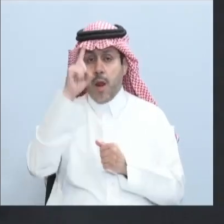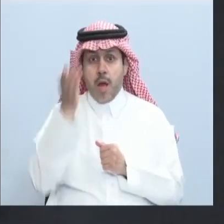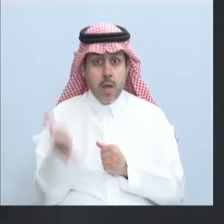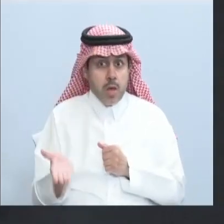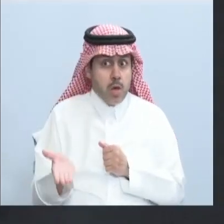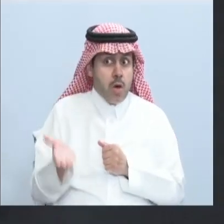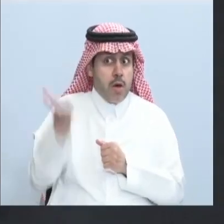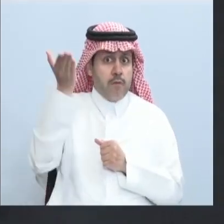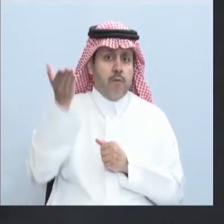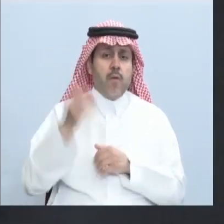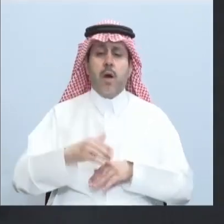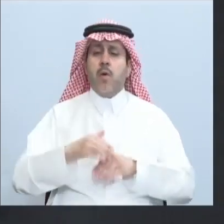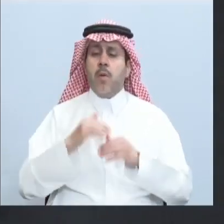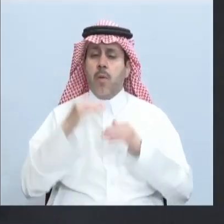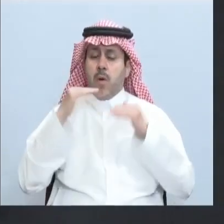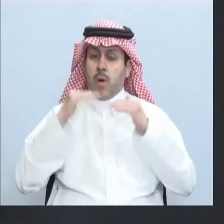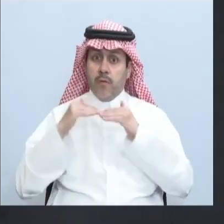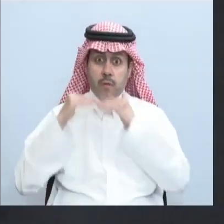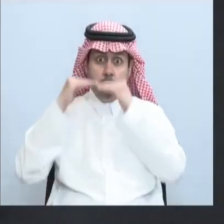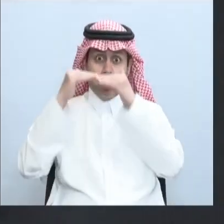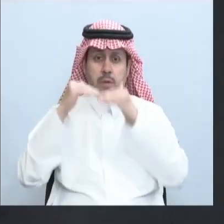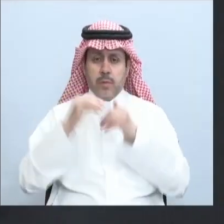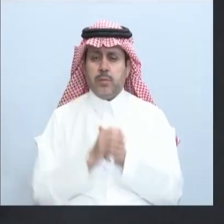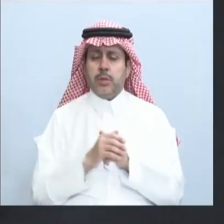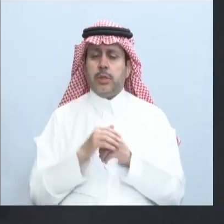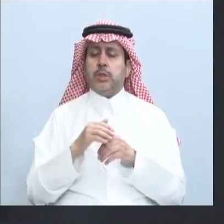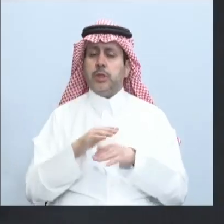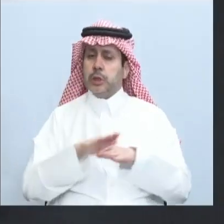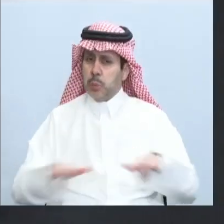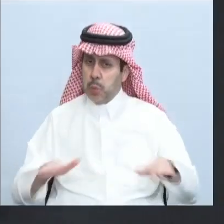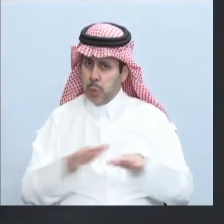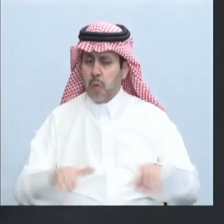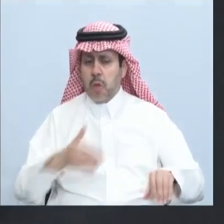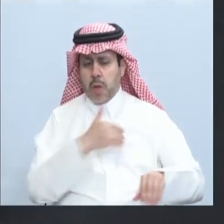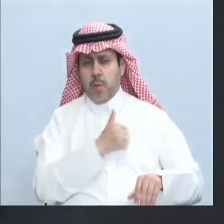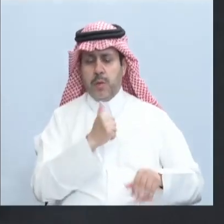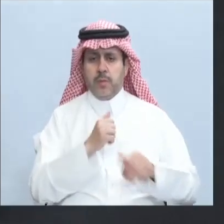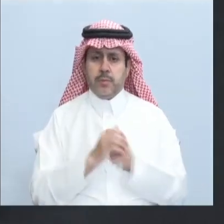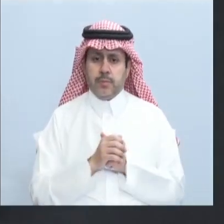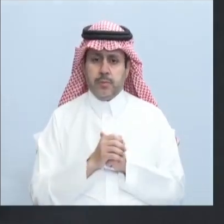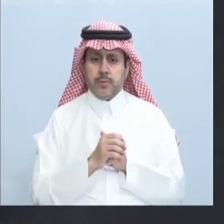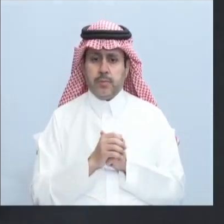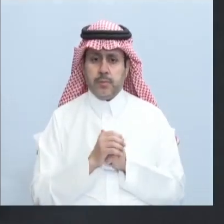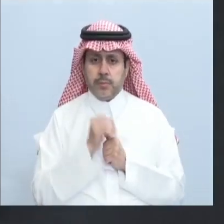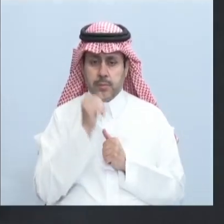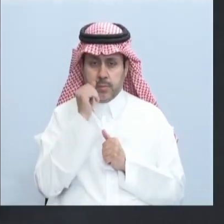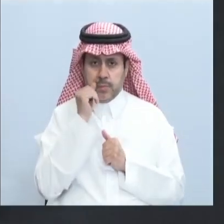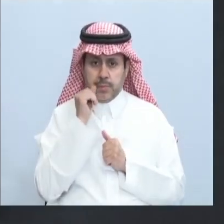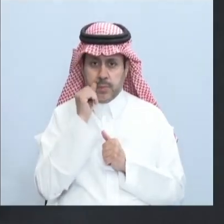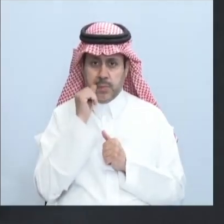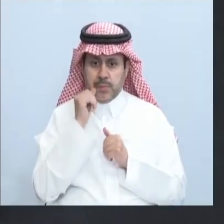قدرك عندما تتواضع لاهل الايمان عندما تتواضع لاهل